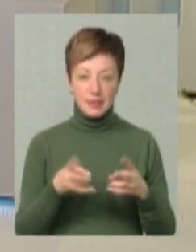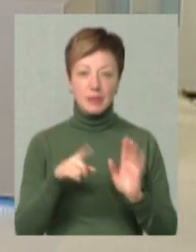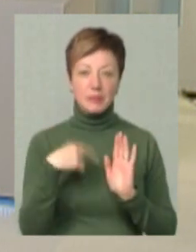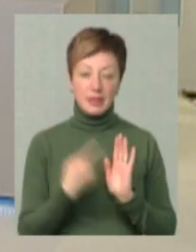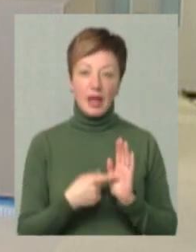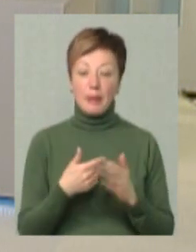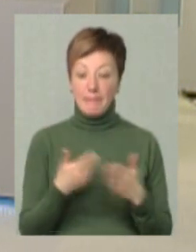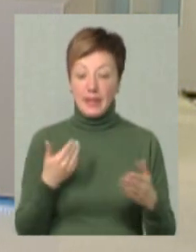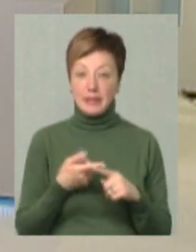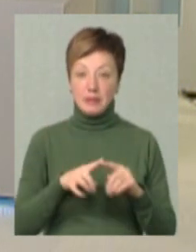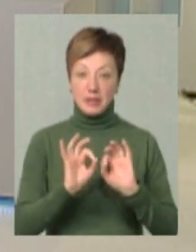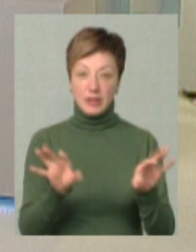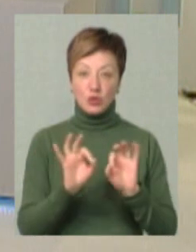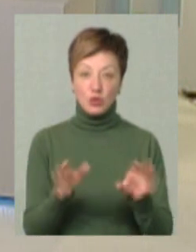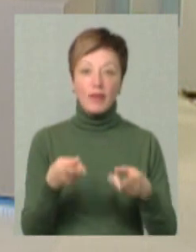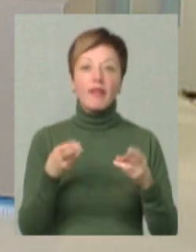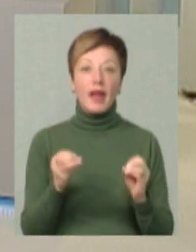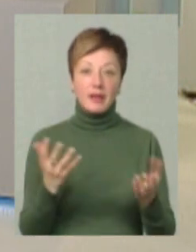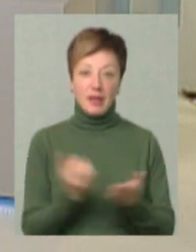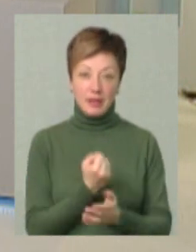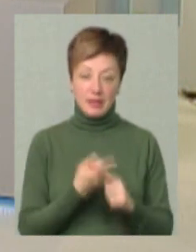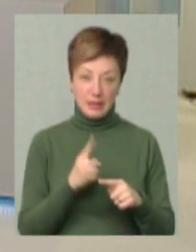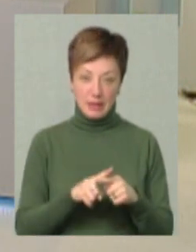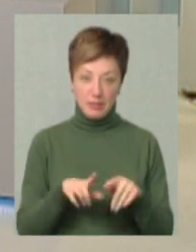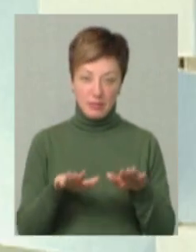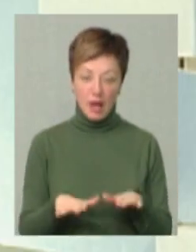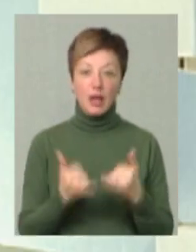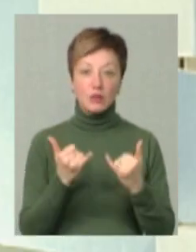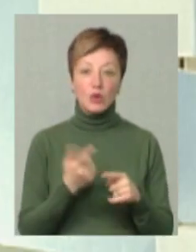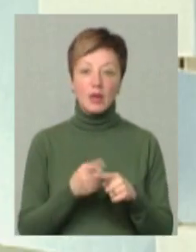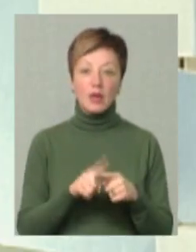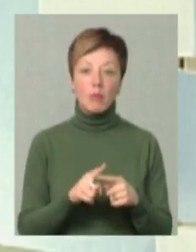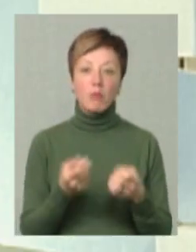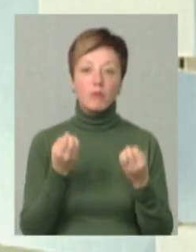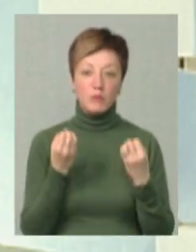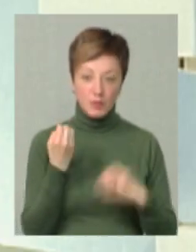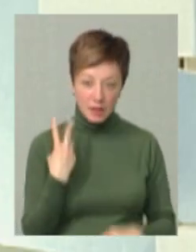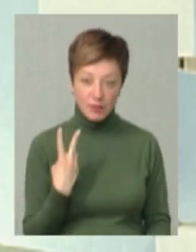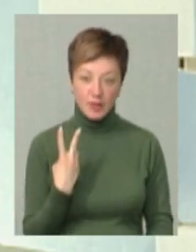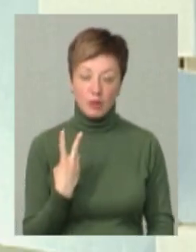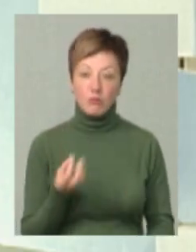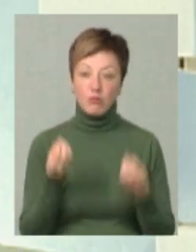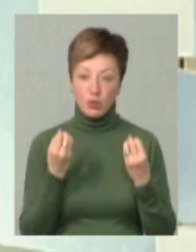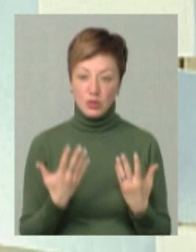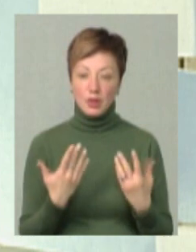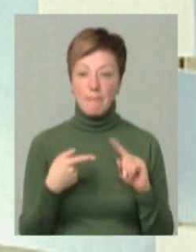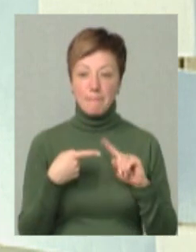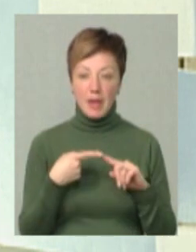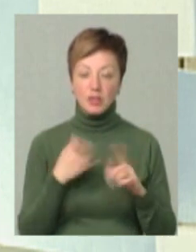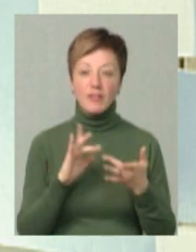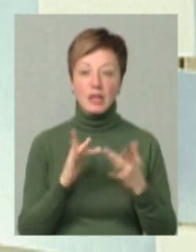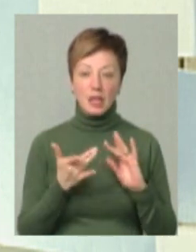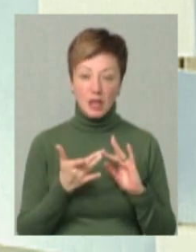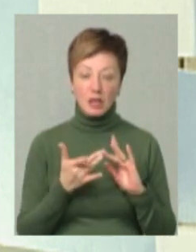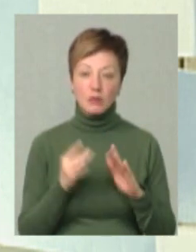запитання. І перед цим ще скажу, де ж знайти освітній хаб. Так. Для цього є дві прості речі. Перше, це просто в